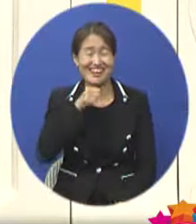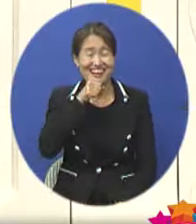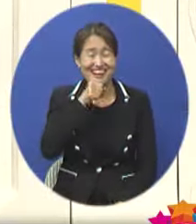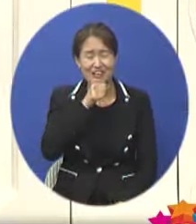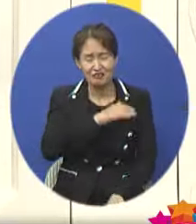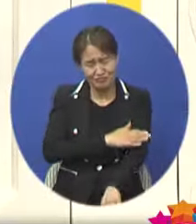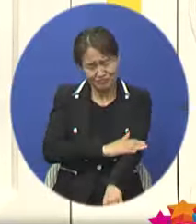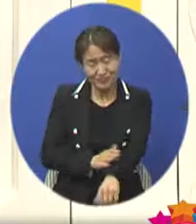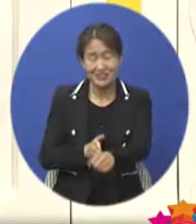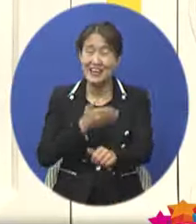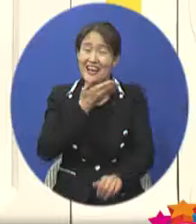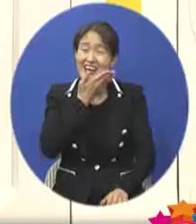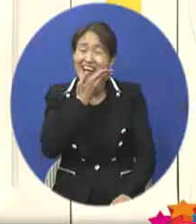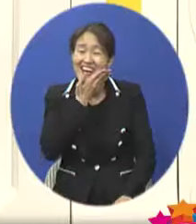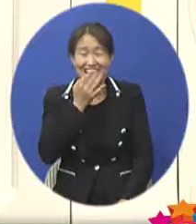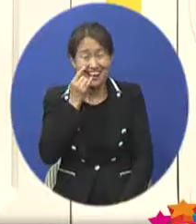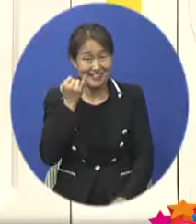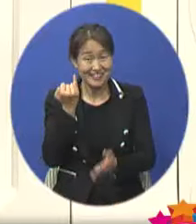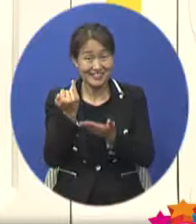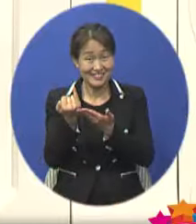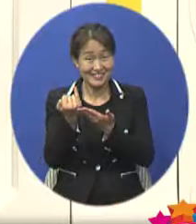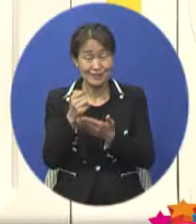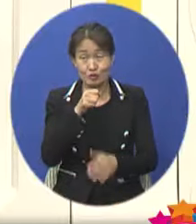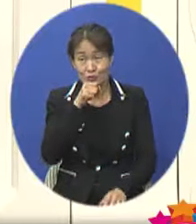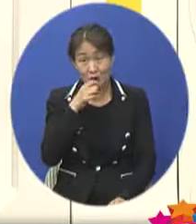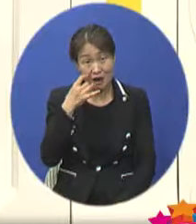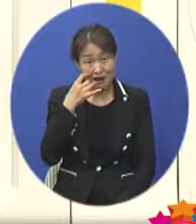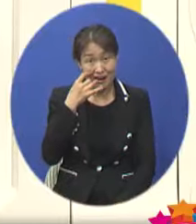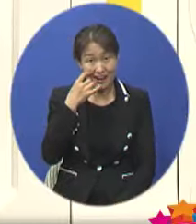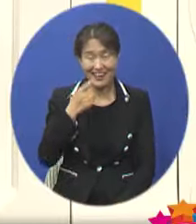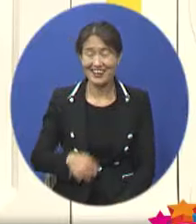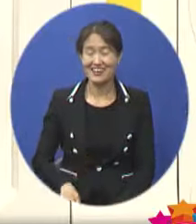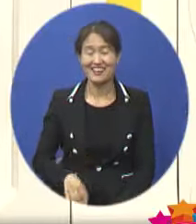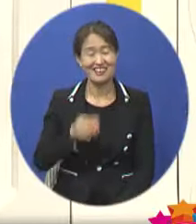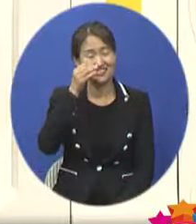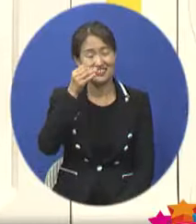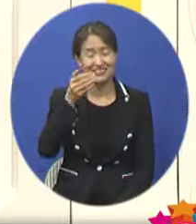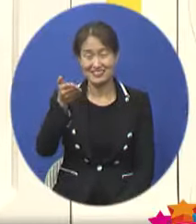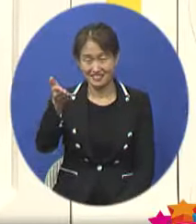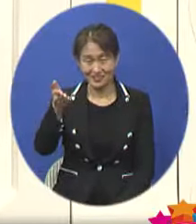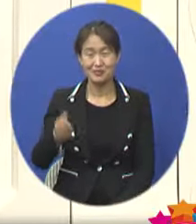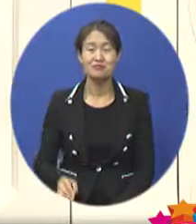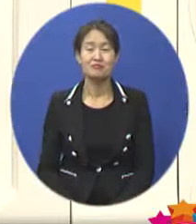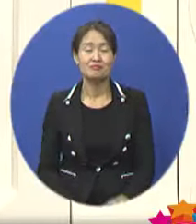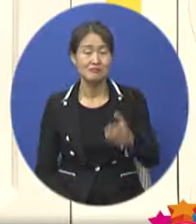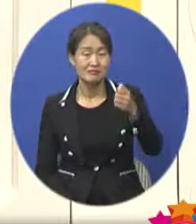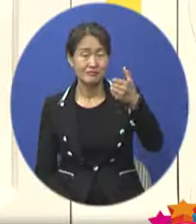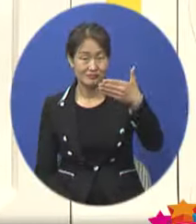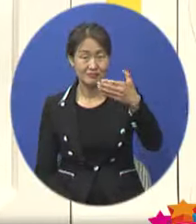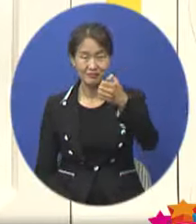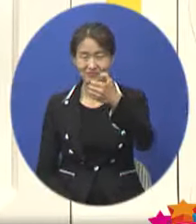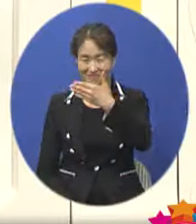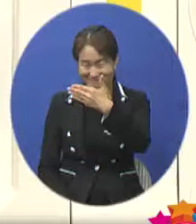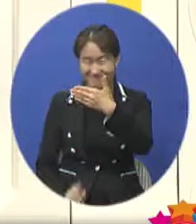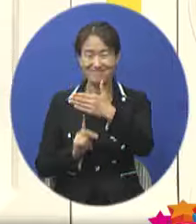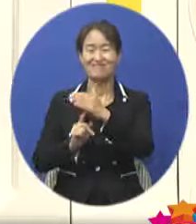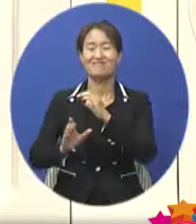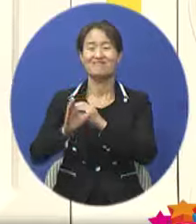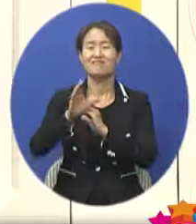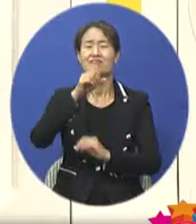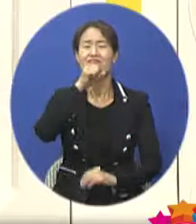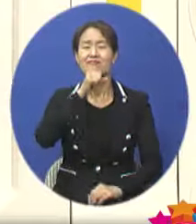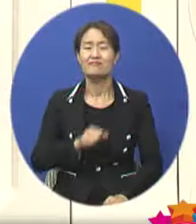네. 좋겠습니다. 우리 귀여운 파괴 어머니의 점수는 어떻게 네? 나왔는가 봅시다. 점수 보여 주세요. 9점 9점 9점 보너스